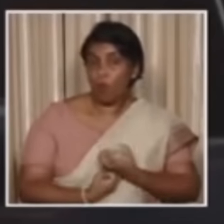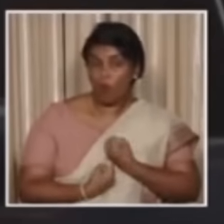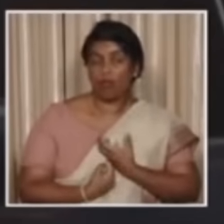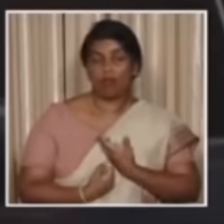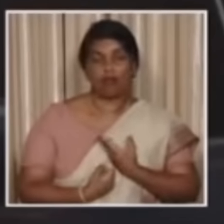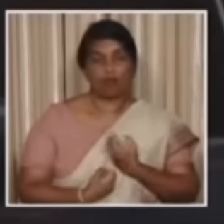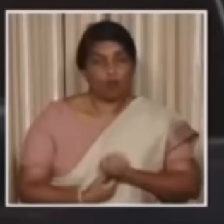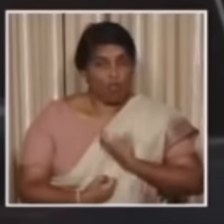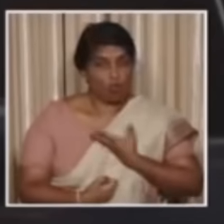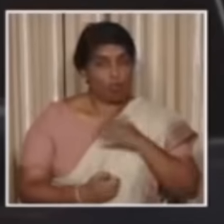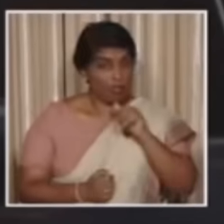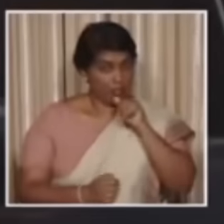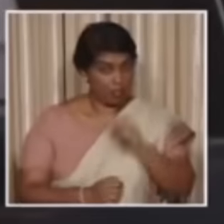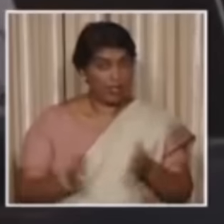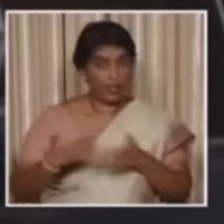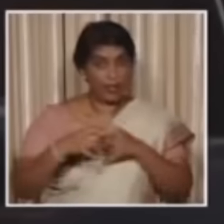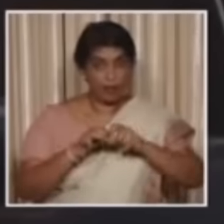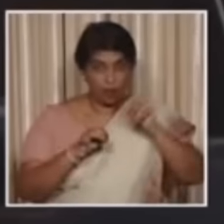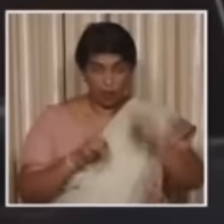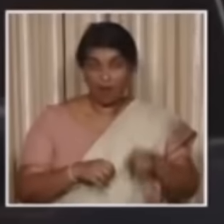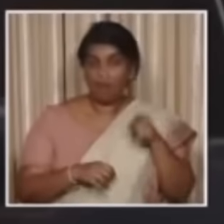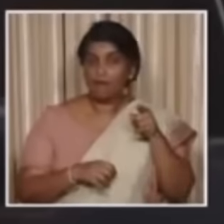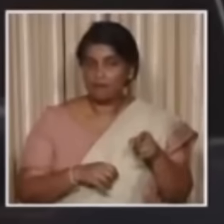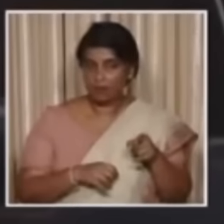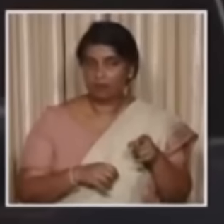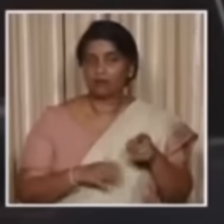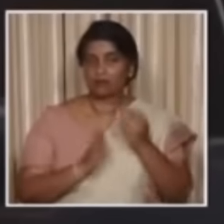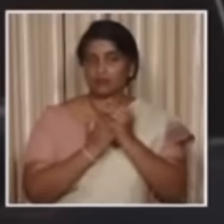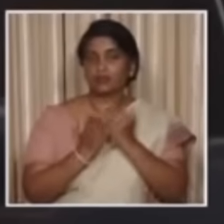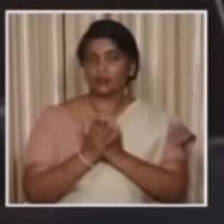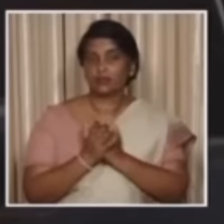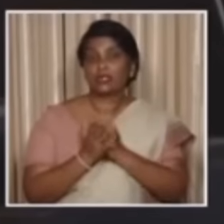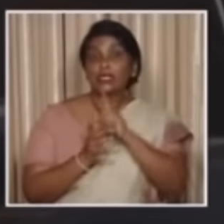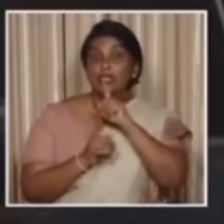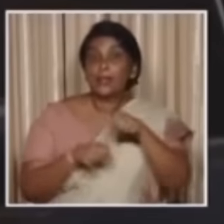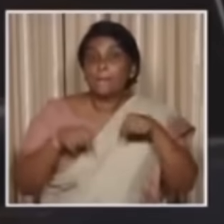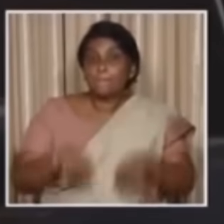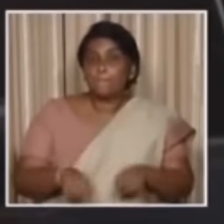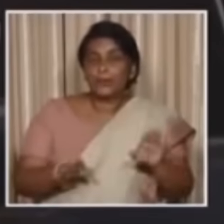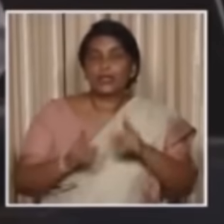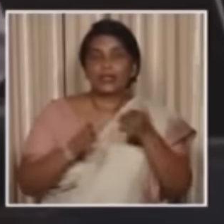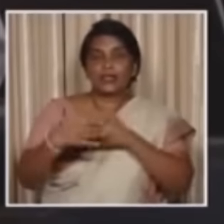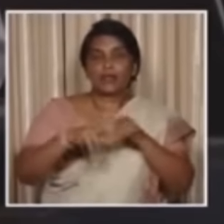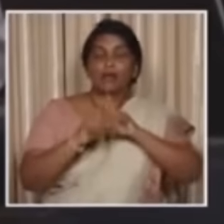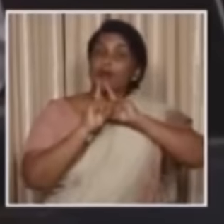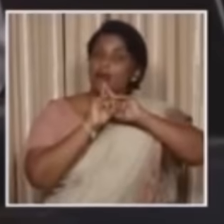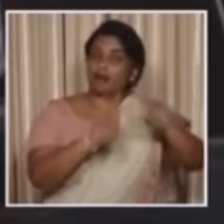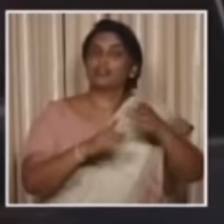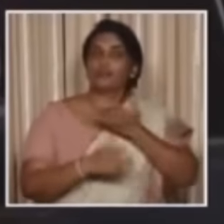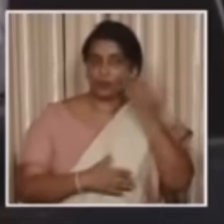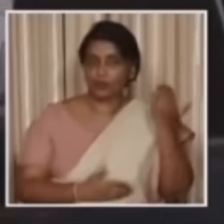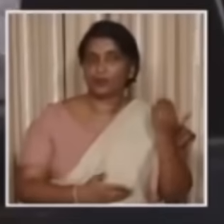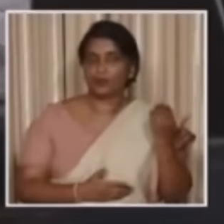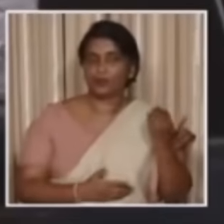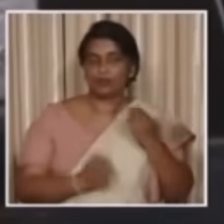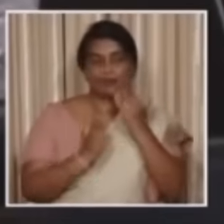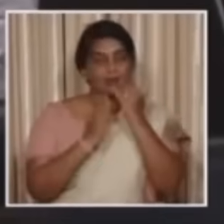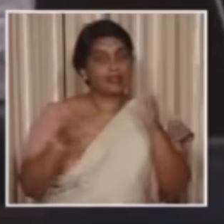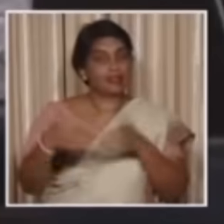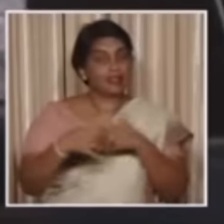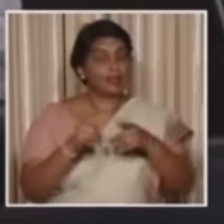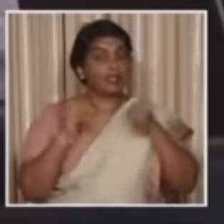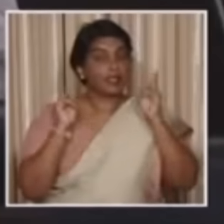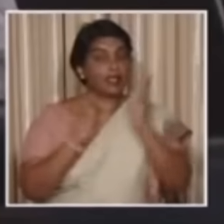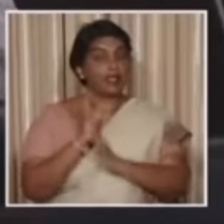ඌමනාවක් ආණ්ඩුවට කැබිනට් මණ්ඩලයට තිබුණා නම් ඔය කරුණු ඉදිරිපත් කරන්න තිබුණේ මෙතෙන්ට නෙමෙයි කැබිනට් මණ්ඩලයට. මේ කරුණ ඉදිරිපත් කරන්න තිබුණේ